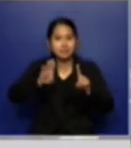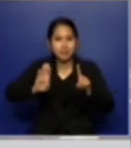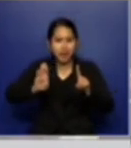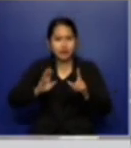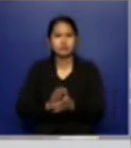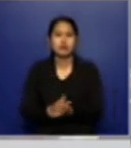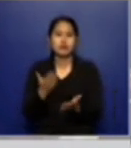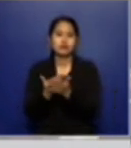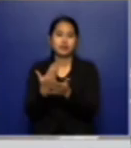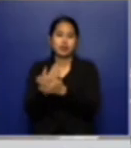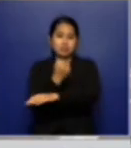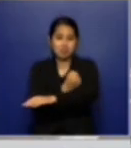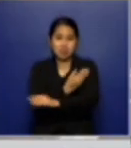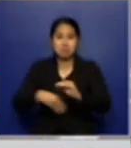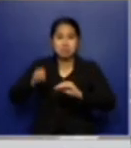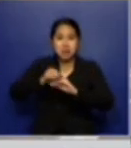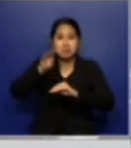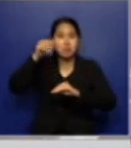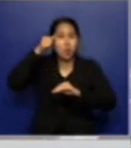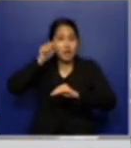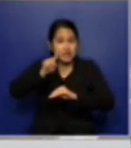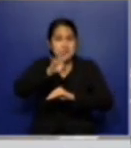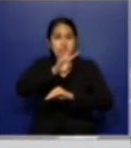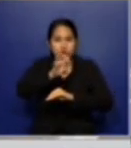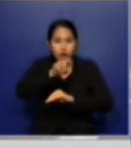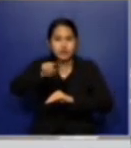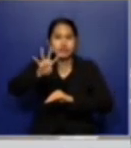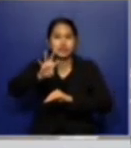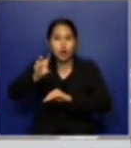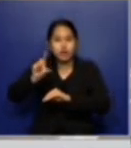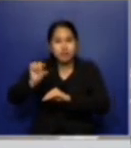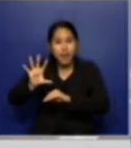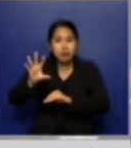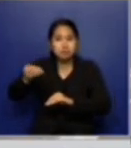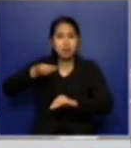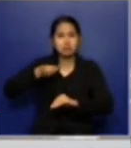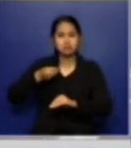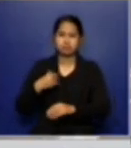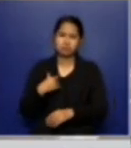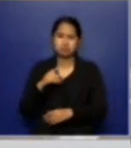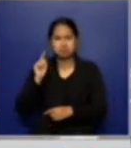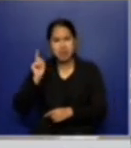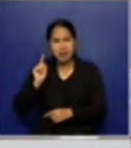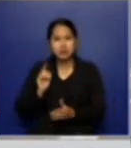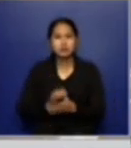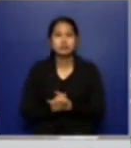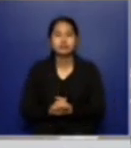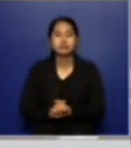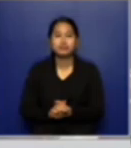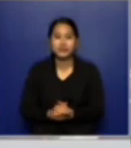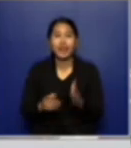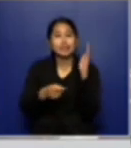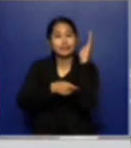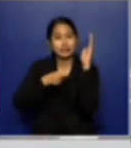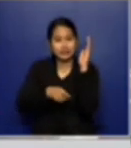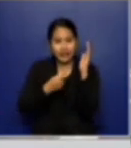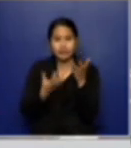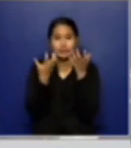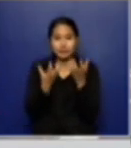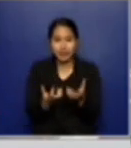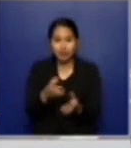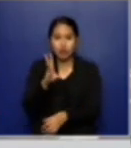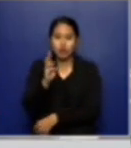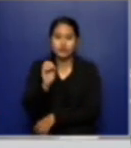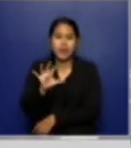งเมื่อไหร่จะได้รับ400ถึง425บาทเมื่อไหร่ยางพาราจะกิโลกรัมละ65บาทเ